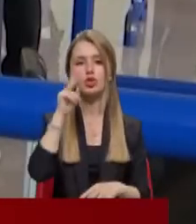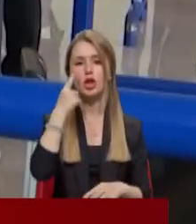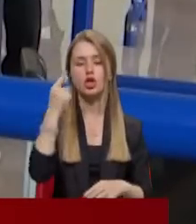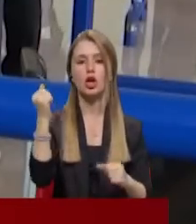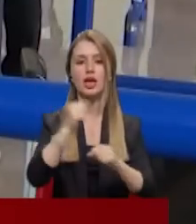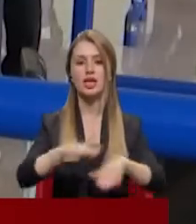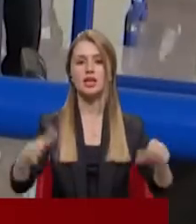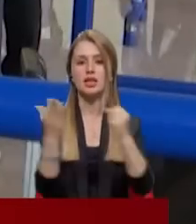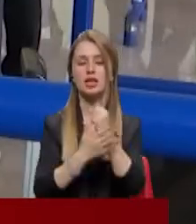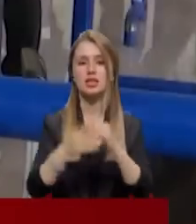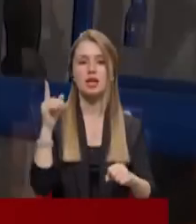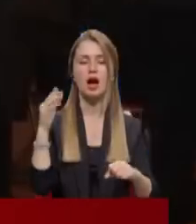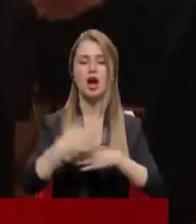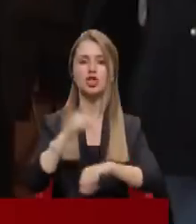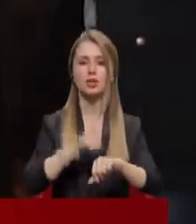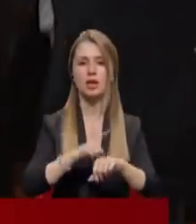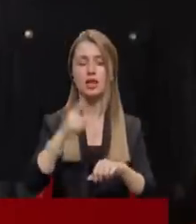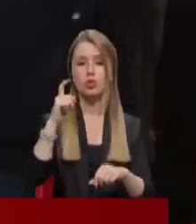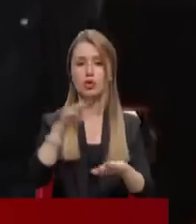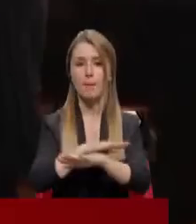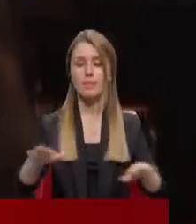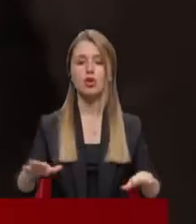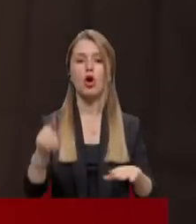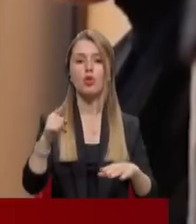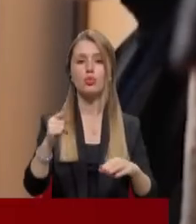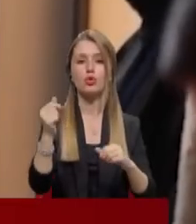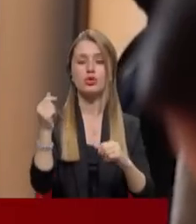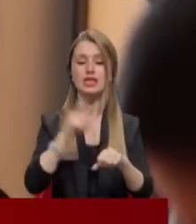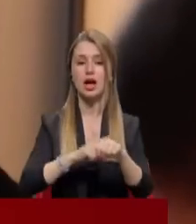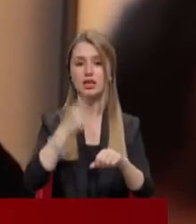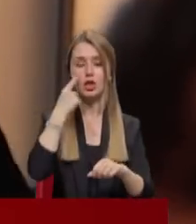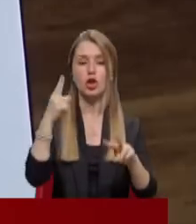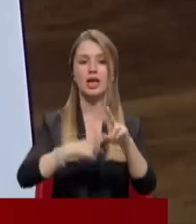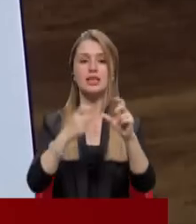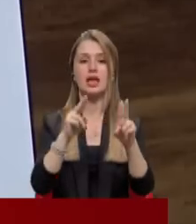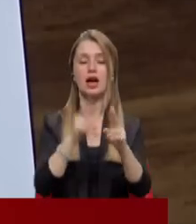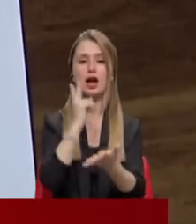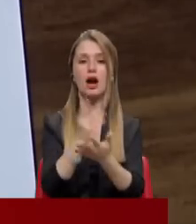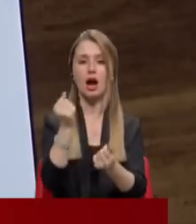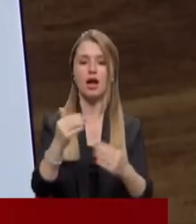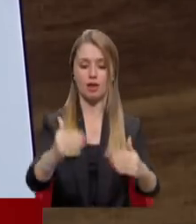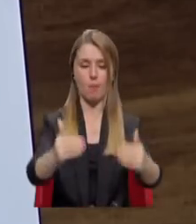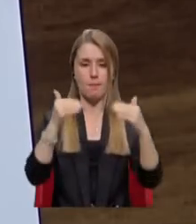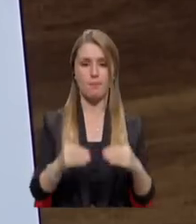yayın yasağı ise saat 21'de kalkıyor. Yayın yasağı saatini Yüksek Seçim Kurulu aldığı kararla erkene çekebiliyor.